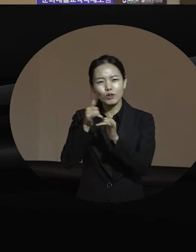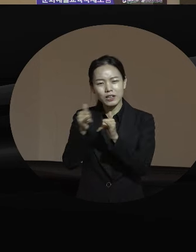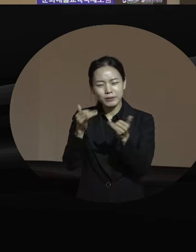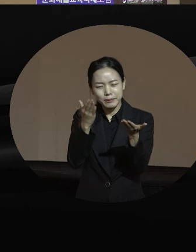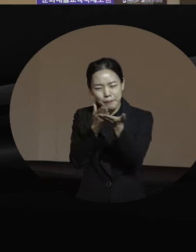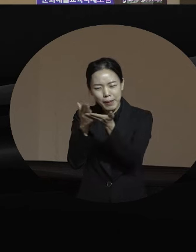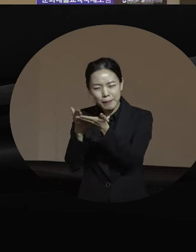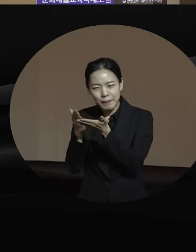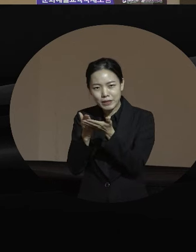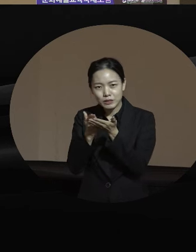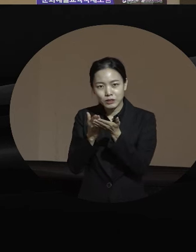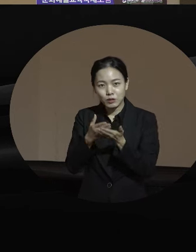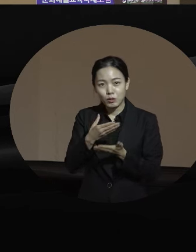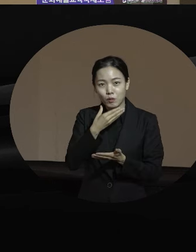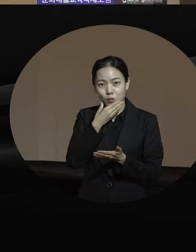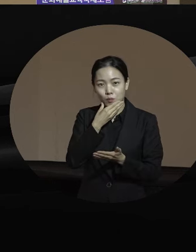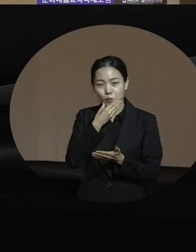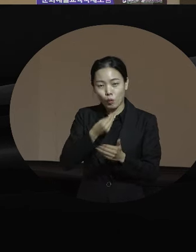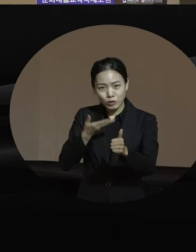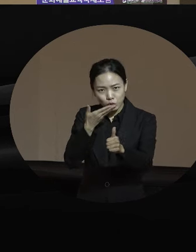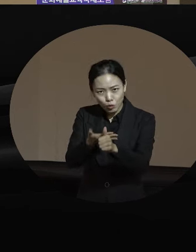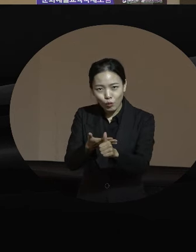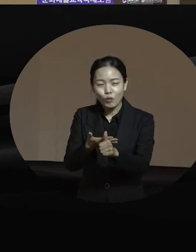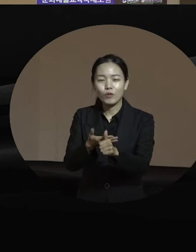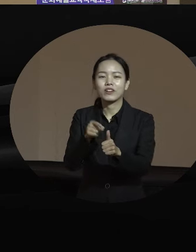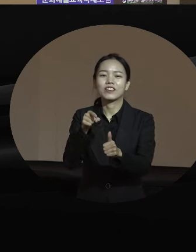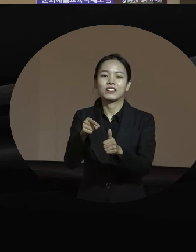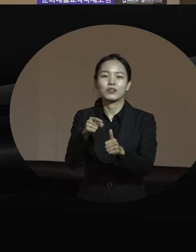문화복지는 공평성을 강조합니다.